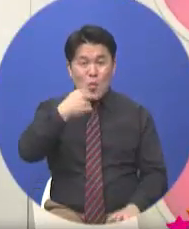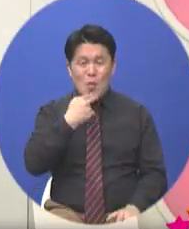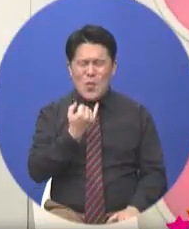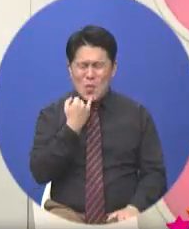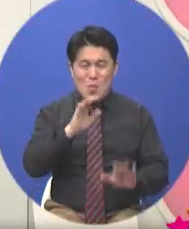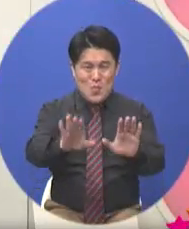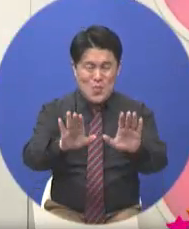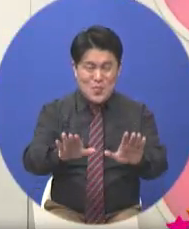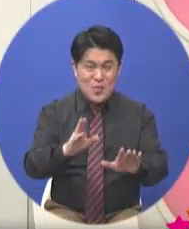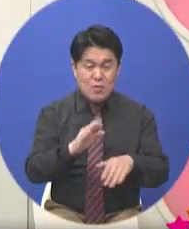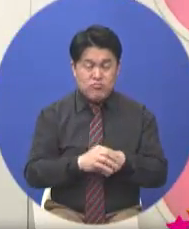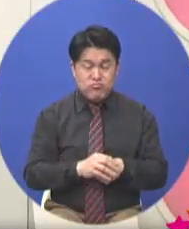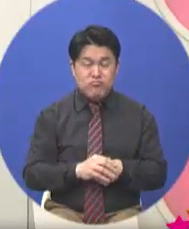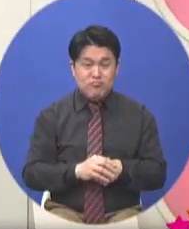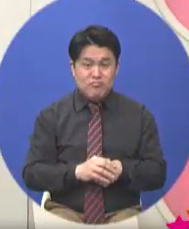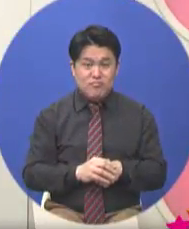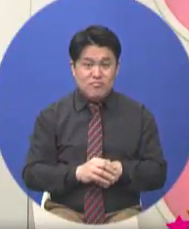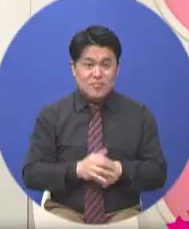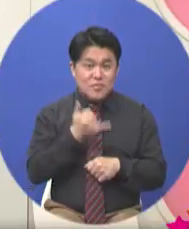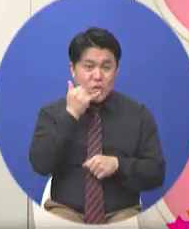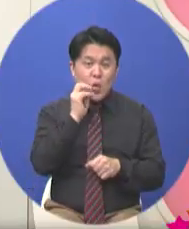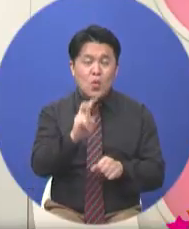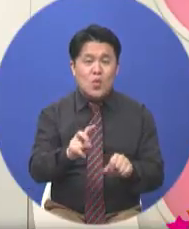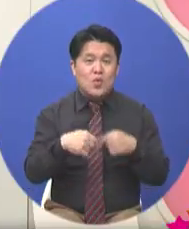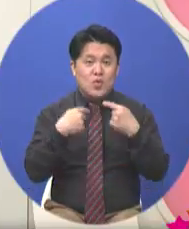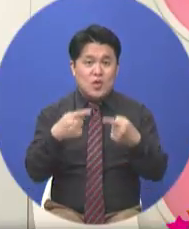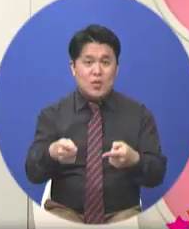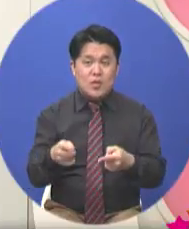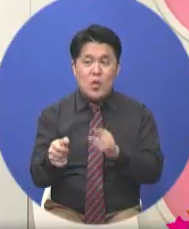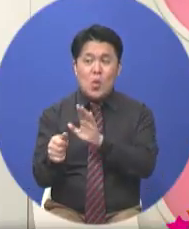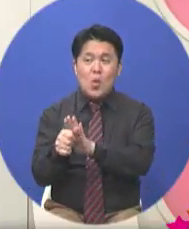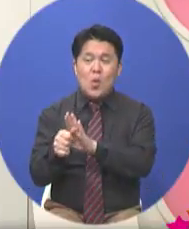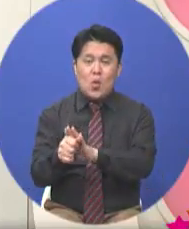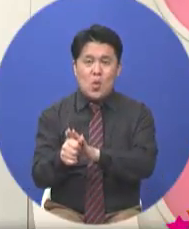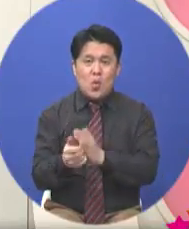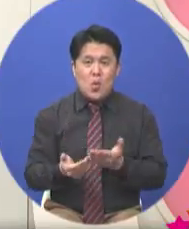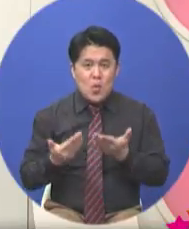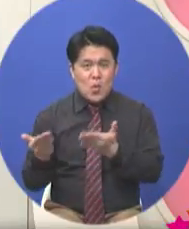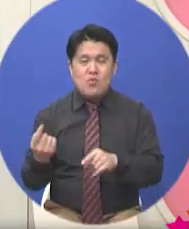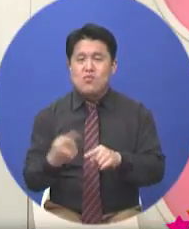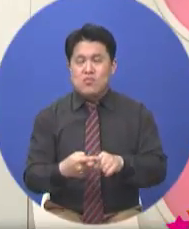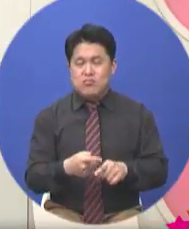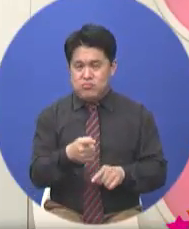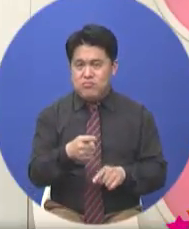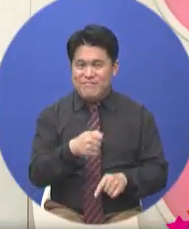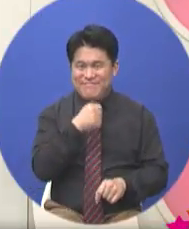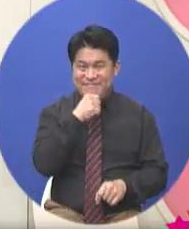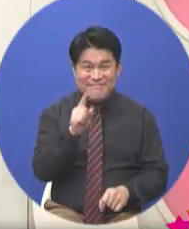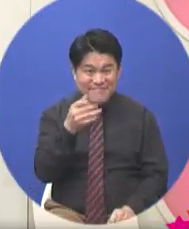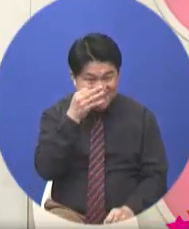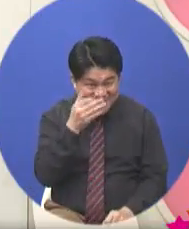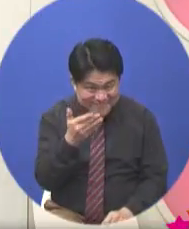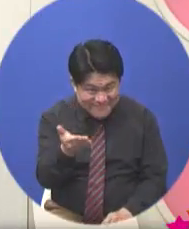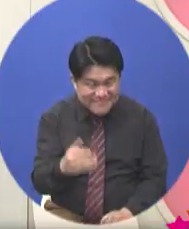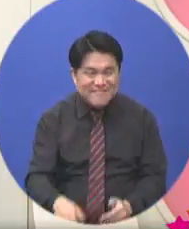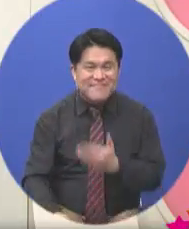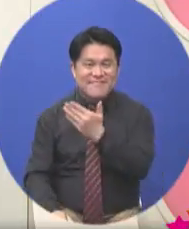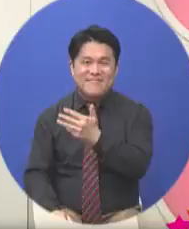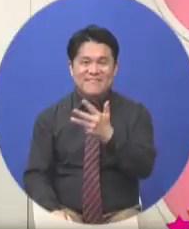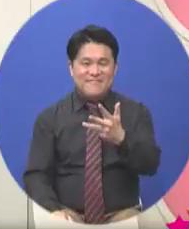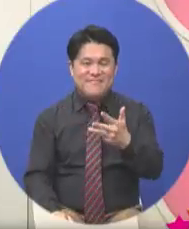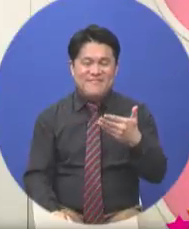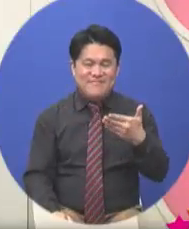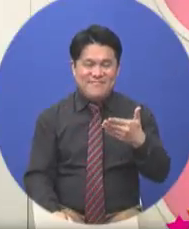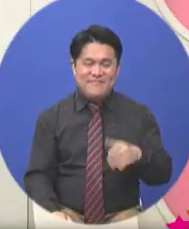죄송합니까? 그렇게 좋은 일 하셨는데요. 네. 네. 점수 보겠습니다. 네. 점수입니다.